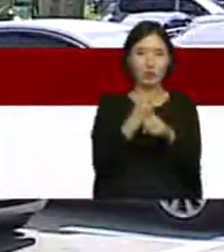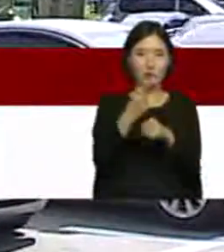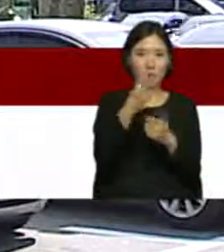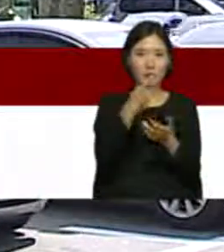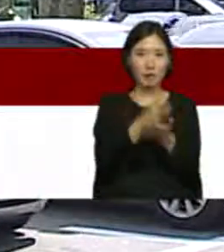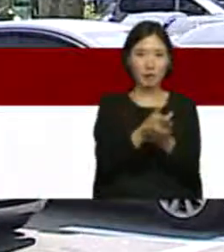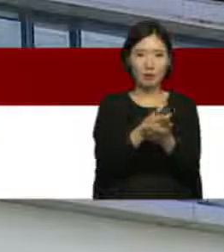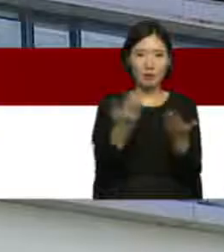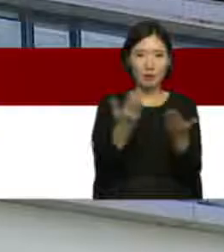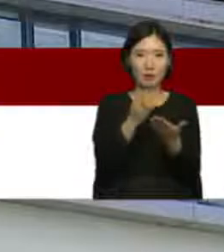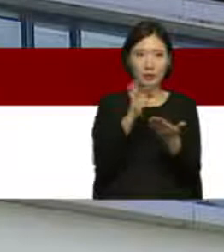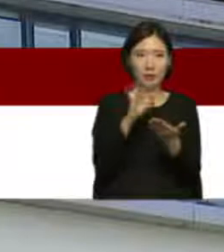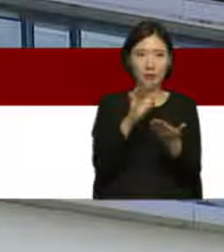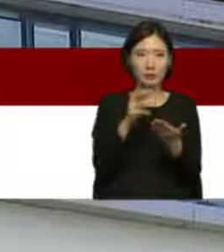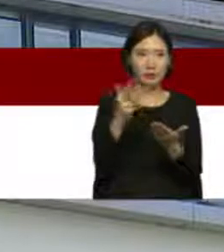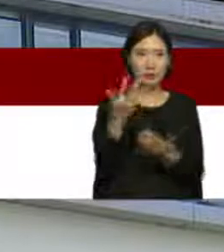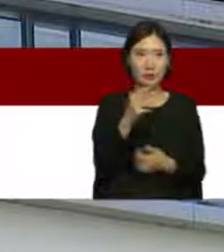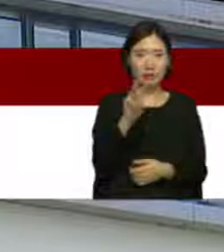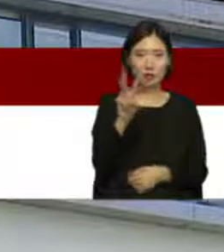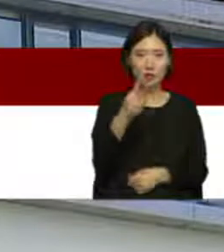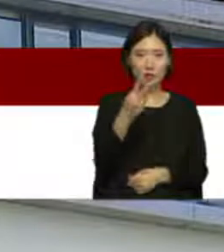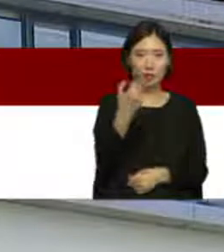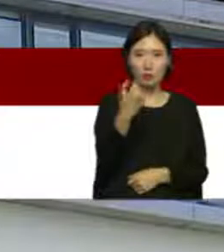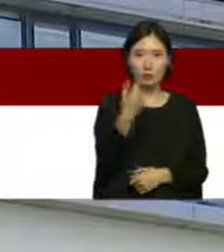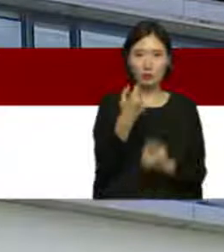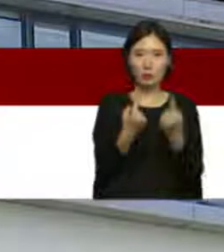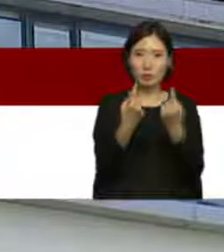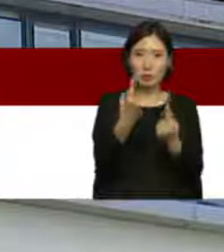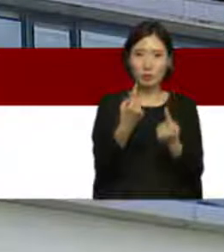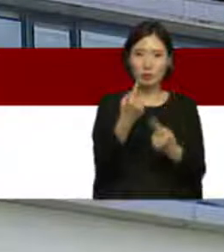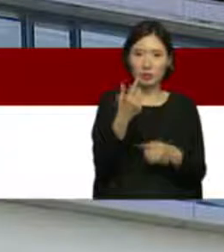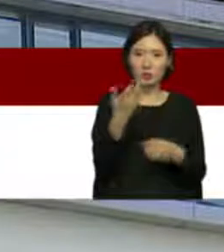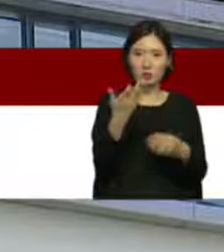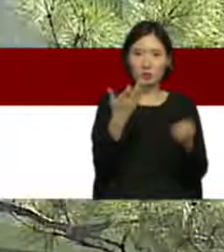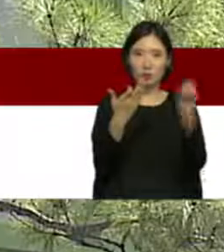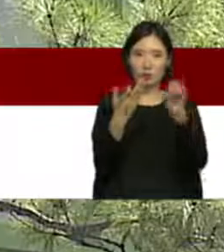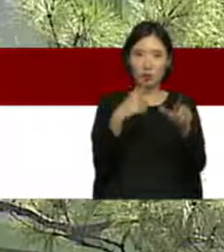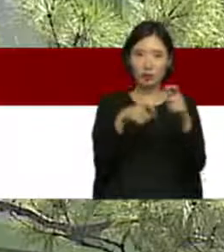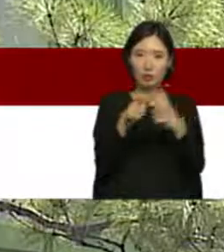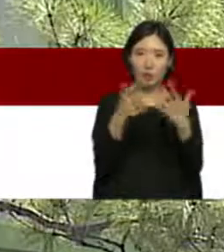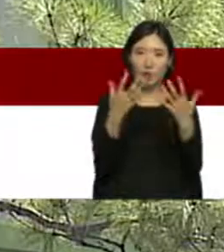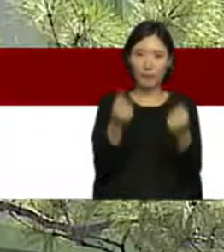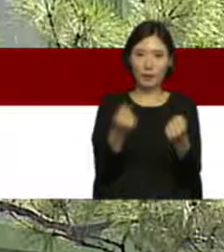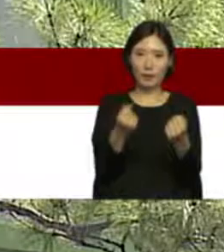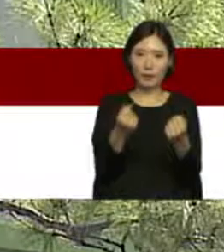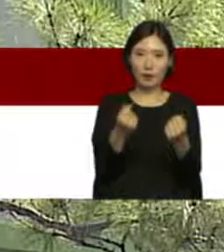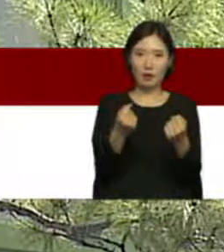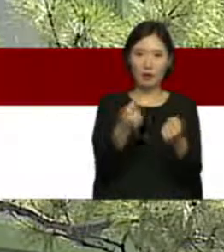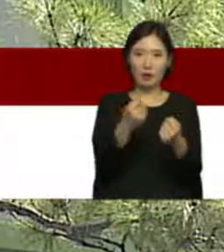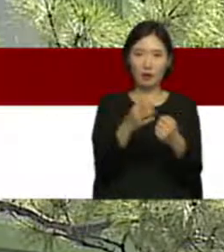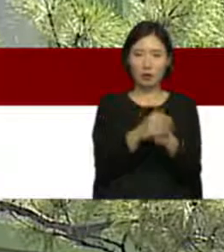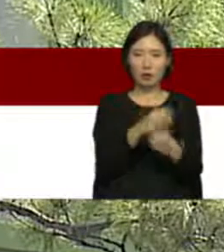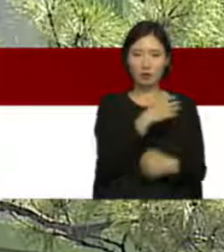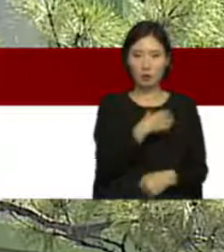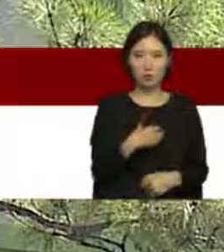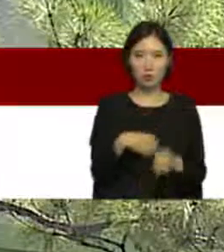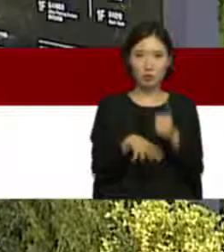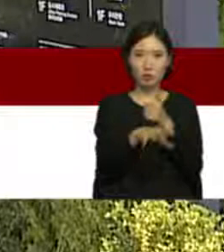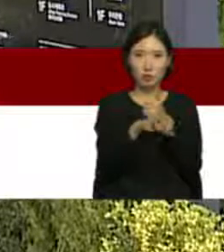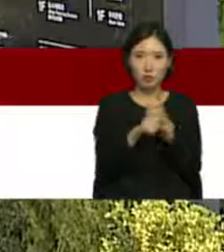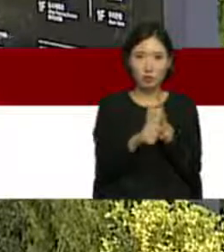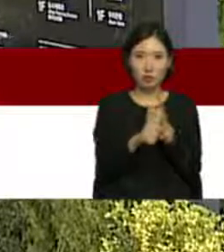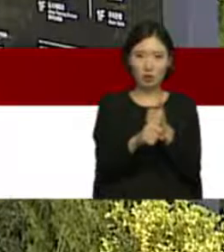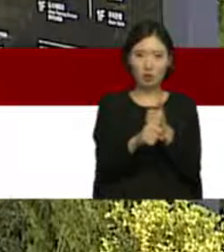법정 인근 8350 원 보다 19% 더 많은 금액으로 구청 소속 기관 죄와 무비